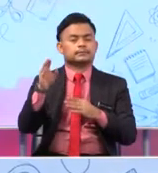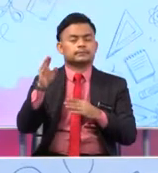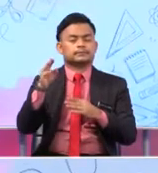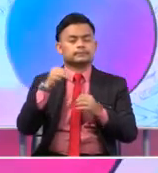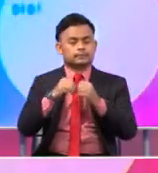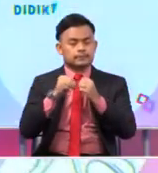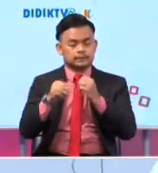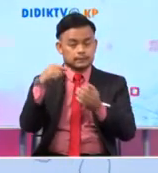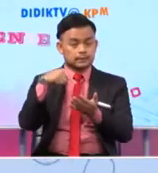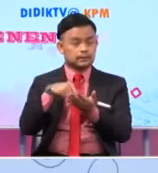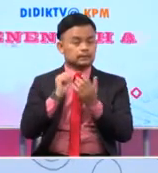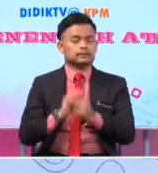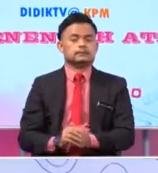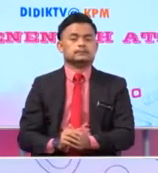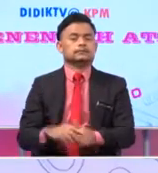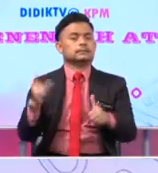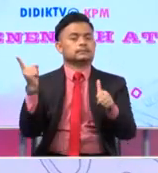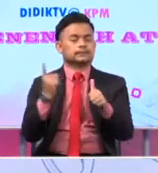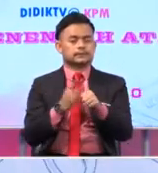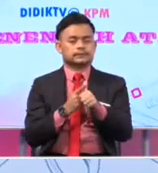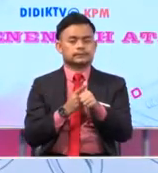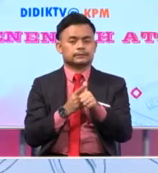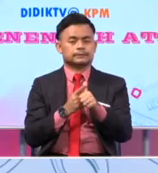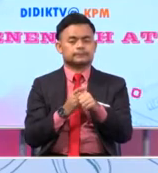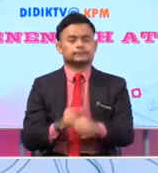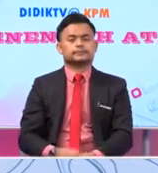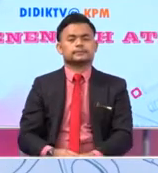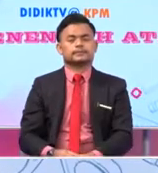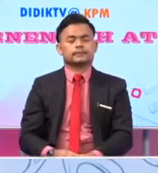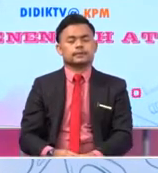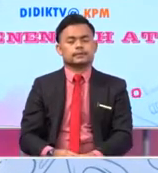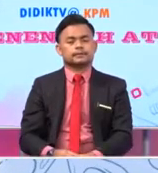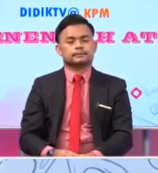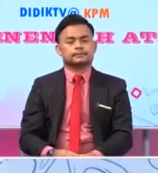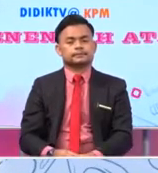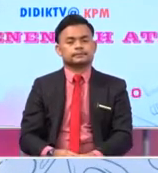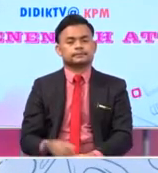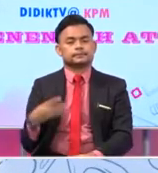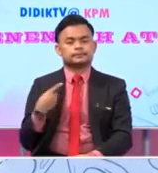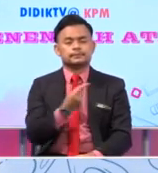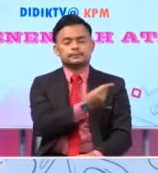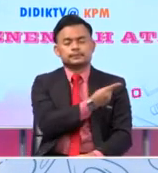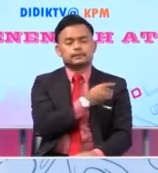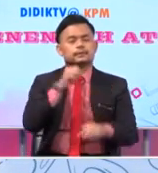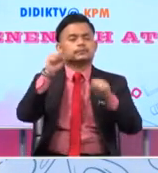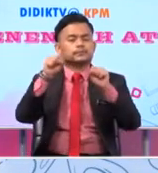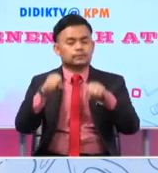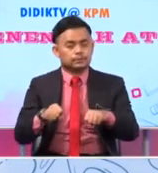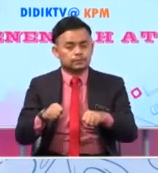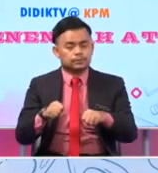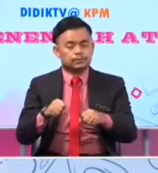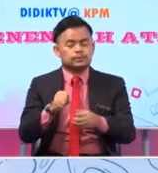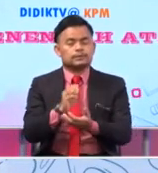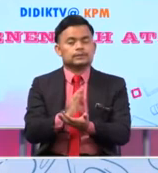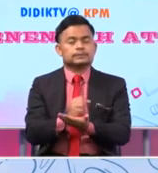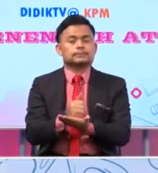tu bila subjek gue kepentingan pertama Kenapa kita kena ade pribadi yang mulia ini supaya cite dapat membantu mangse